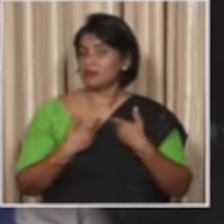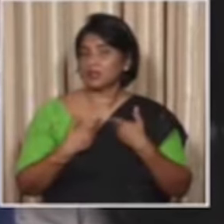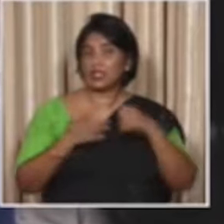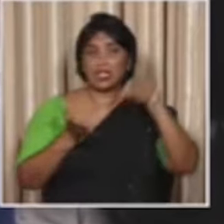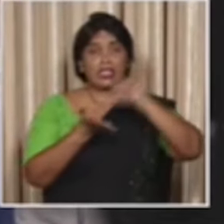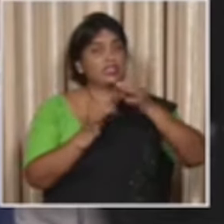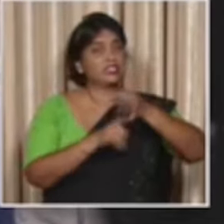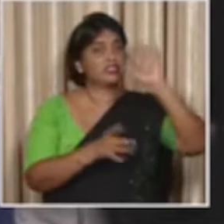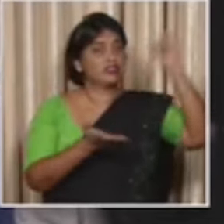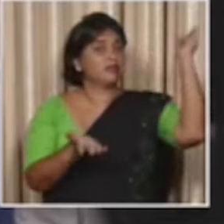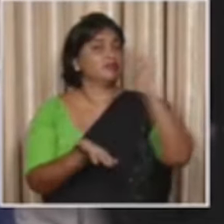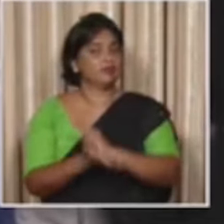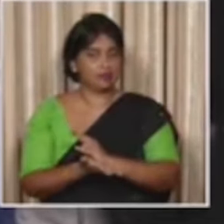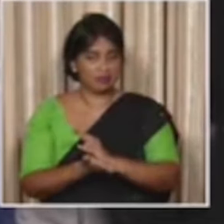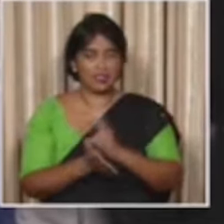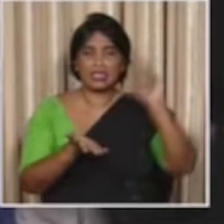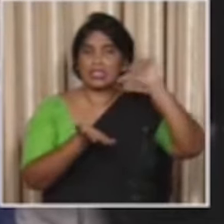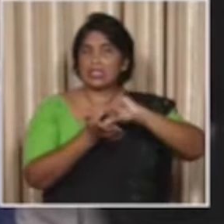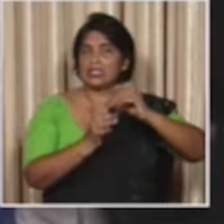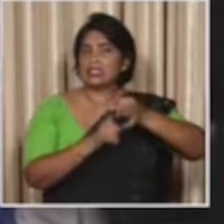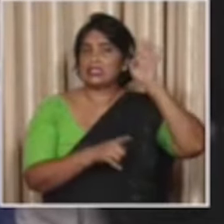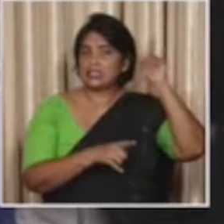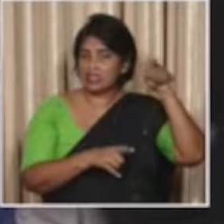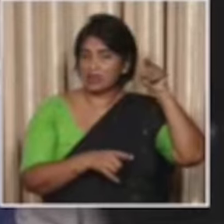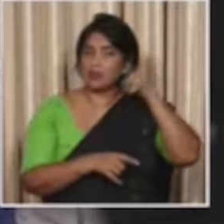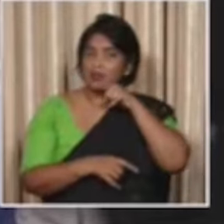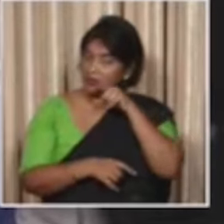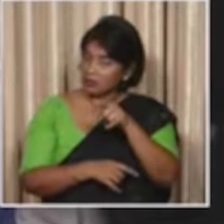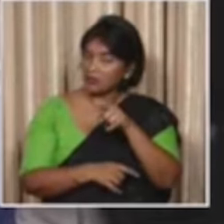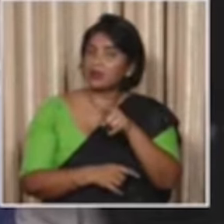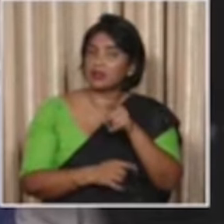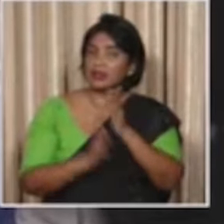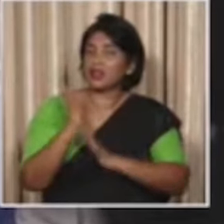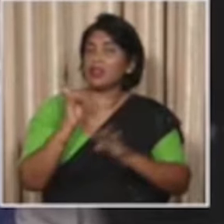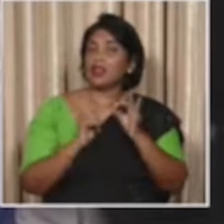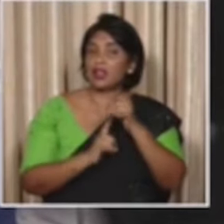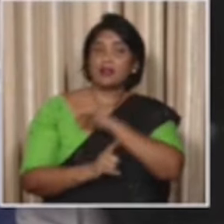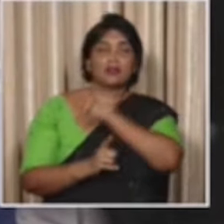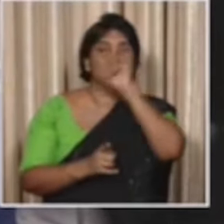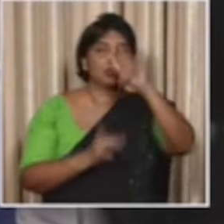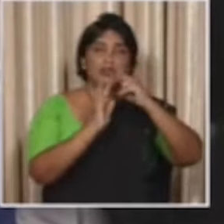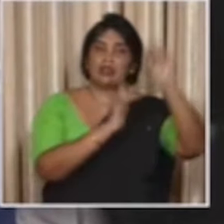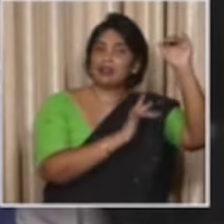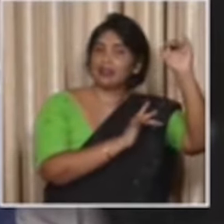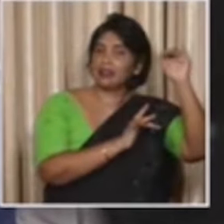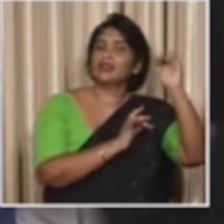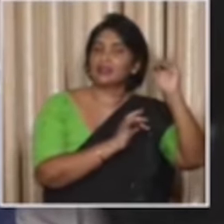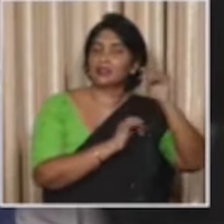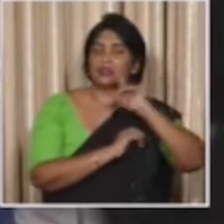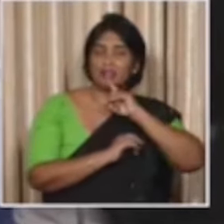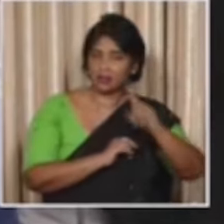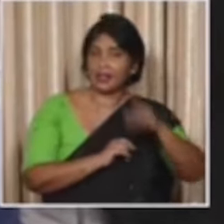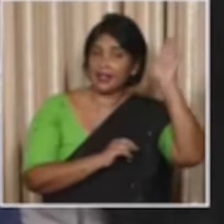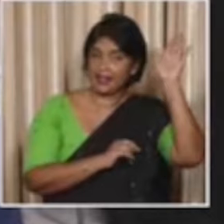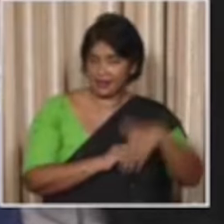ඉරානයේ ජනාධිපතිතුමා ආපු එක ඉරානයේ ජනාධිපතිතුමාට ඔබතුමාගේ අමාත්‍යතුමා තමයි ගිහිල්ලා මේ ඇරයුමක් දුන්නේ